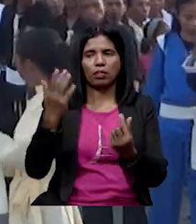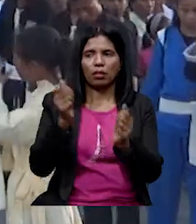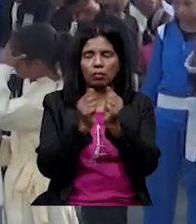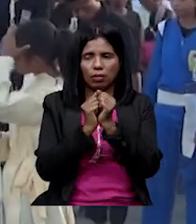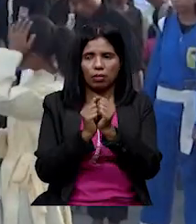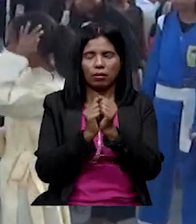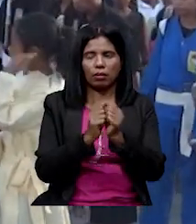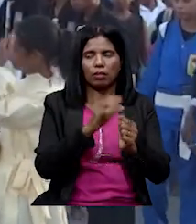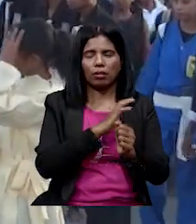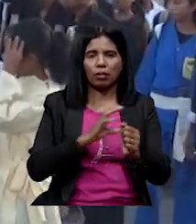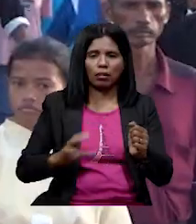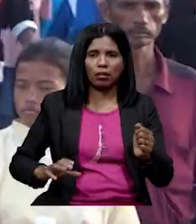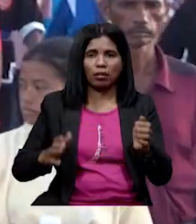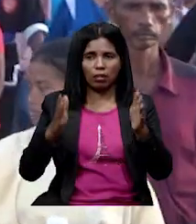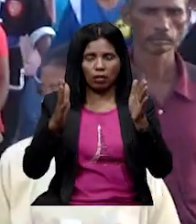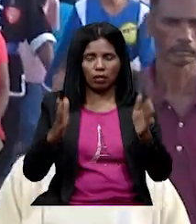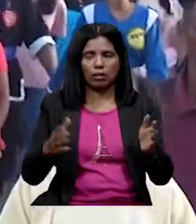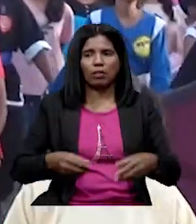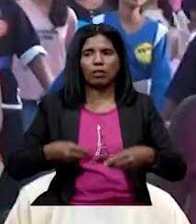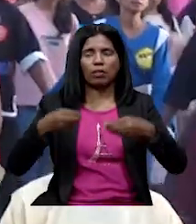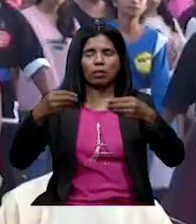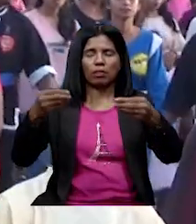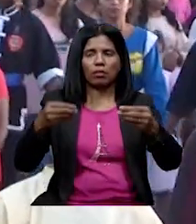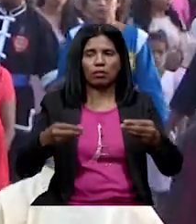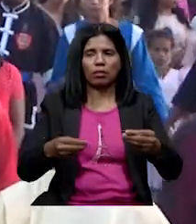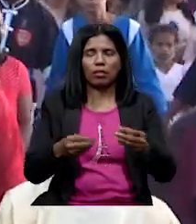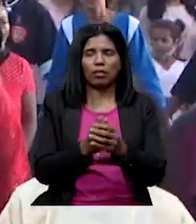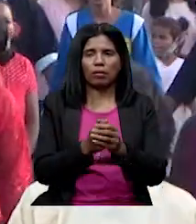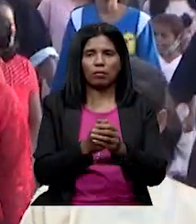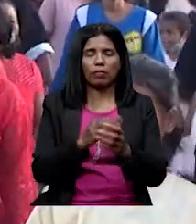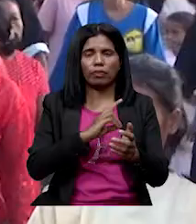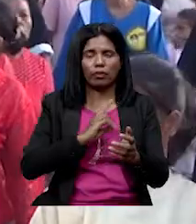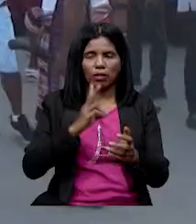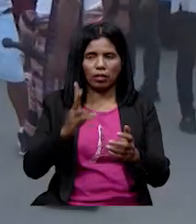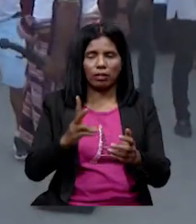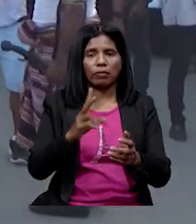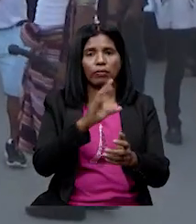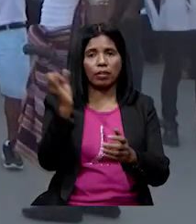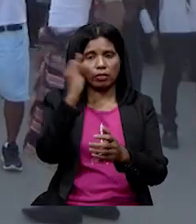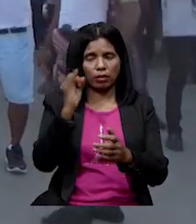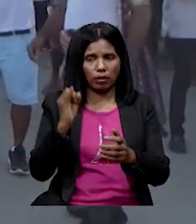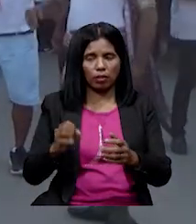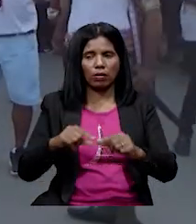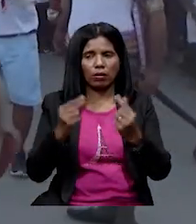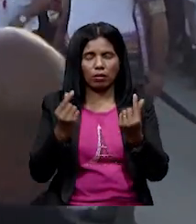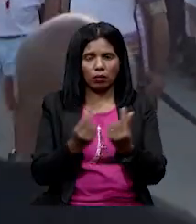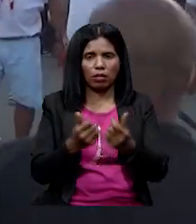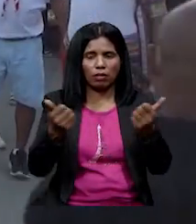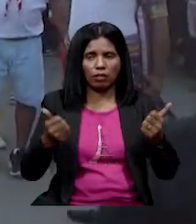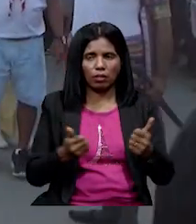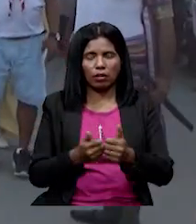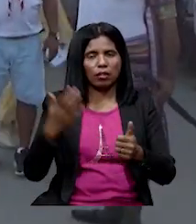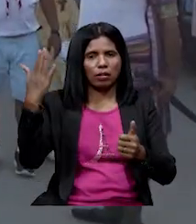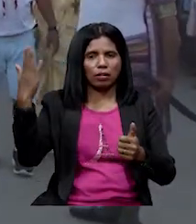Hamuto Costrani, Rússia e Metilaran, entrega a estátua São José no Nainfeto, bas Sarani Sira no Grupo Arte Marciais no Rituais e a